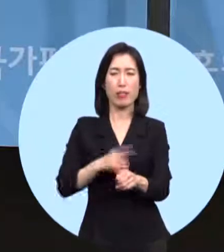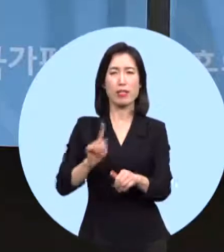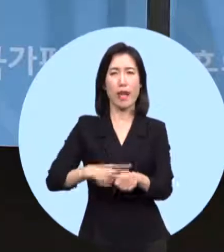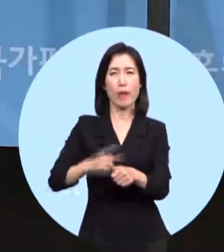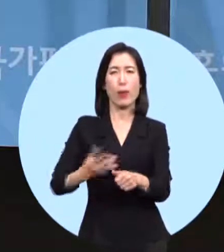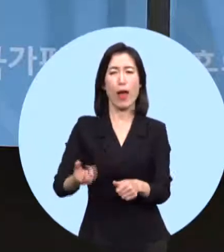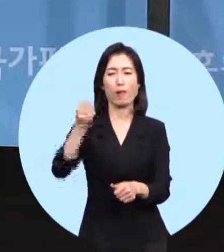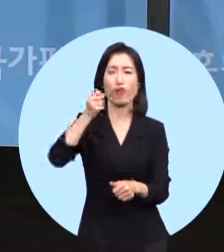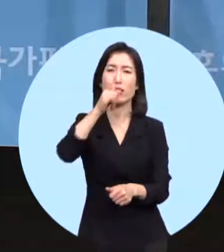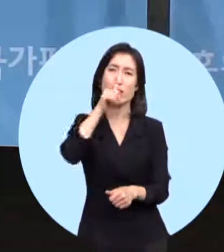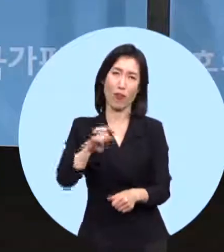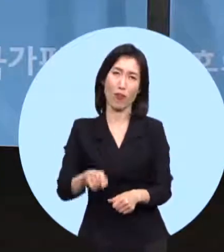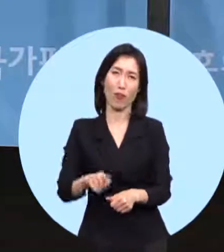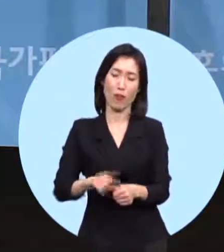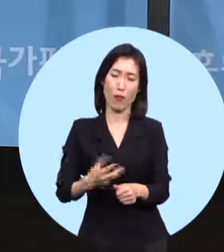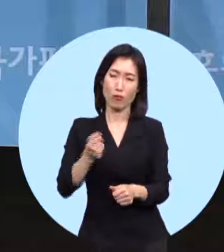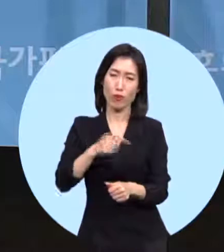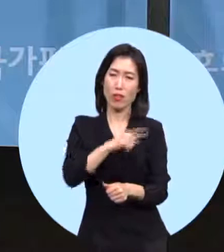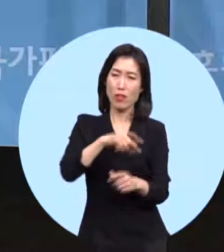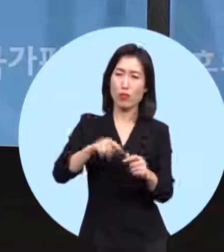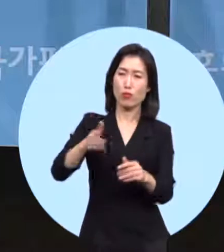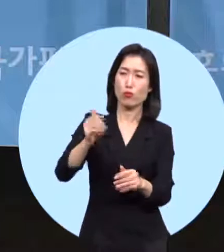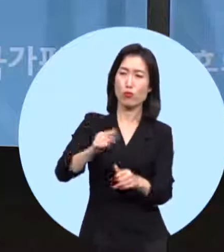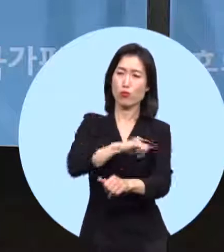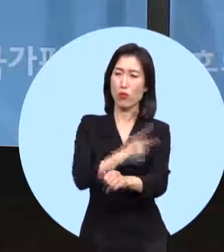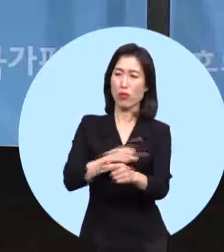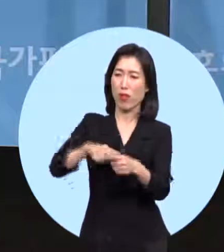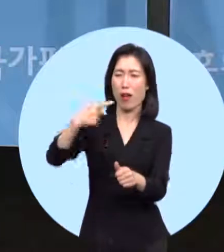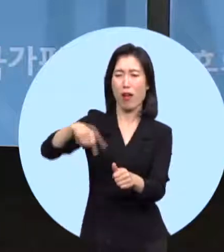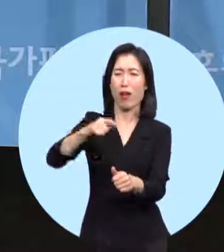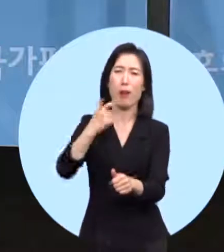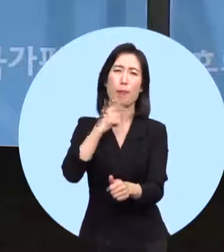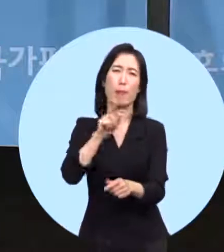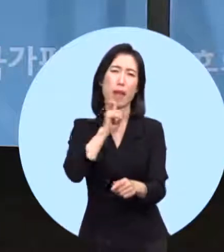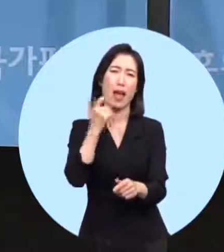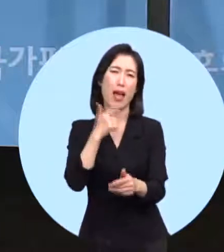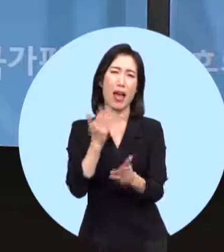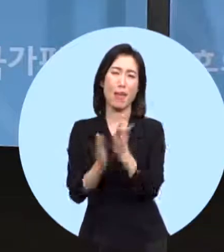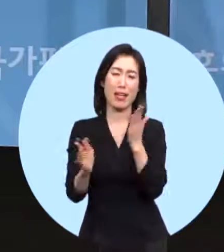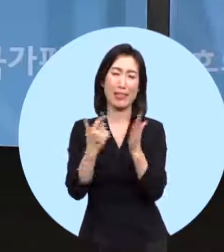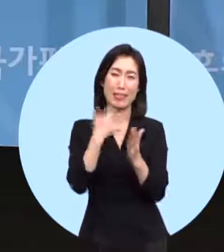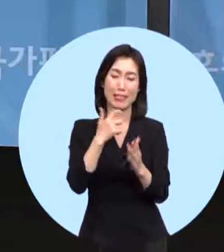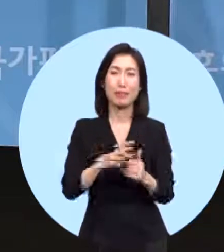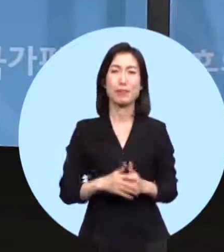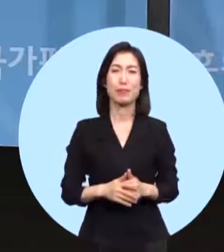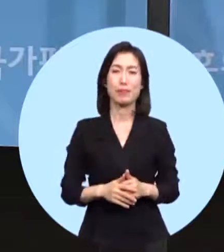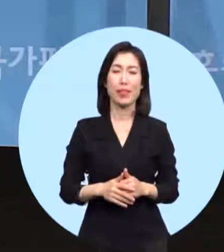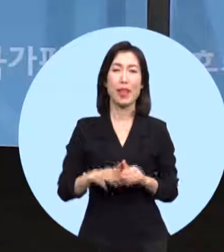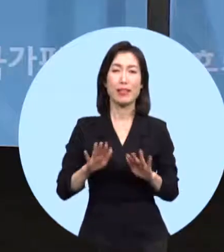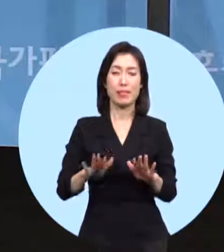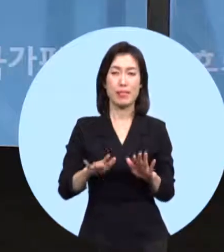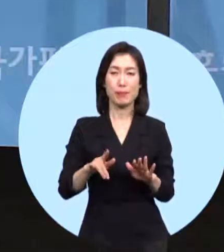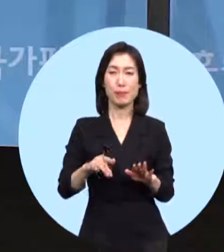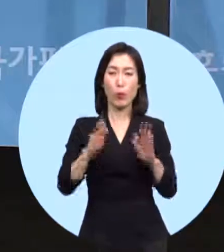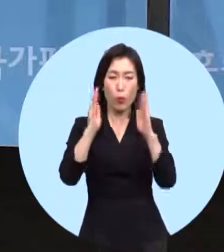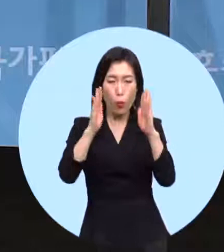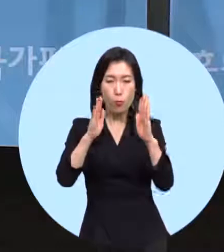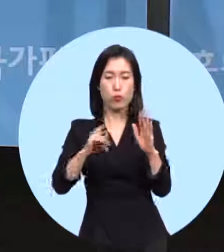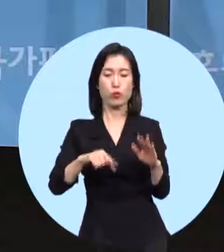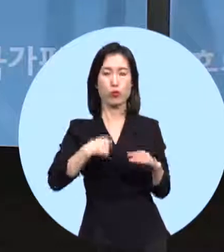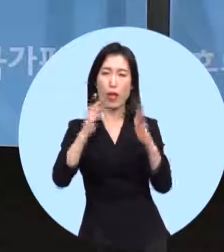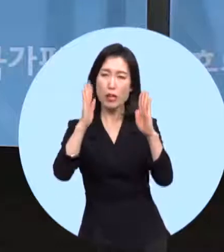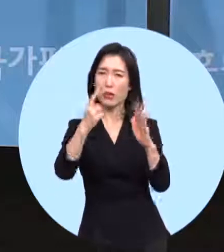가르치고 길러낸다. 너무 한자 용어를 얘기해서 죄송한데요. 이제는 학습하고 스스로 할 수 있는 시대라고 얘기를